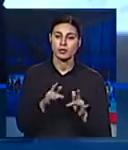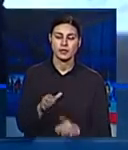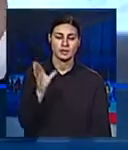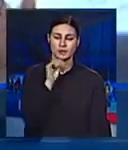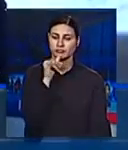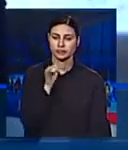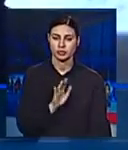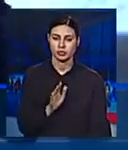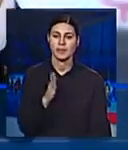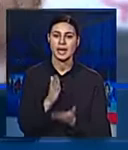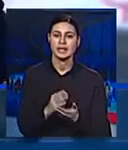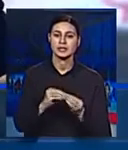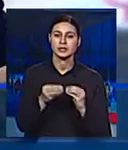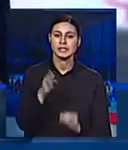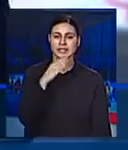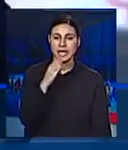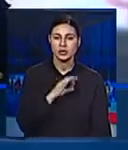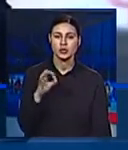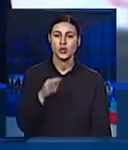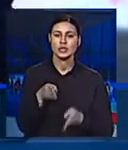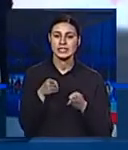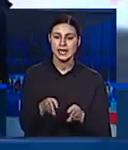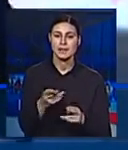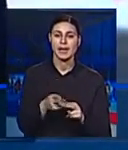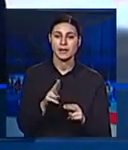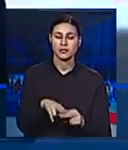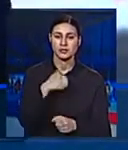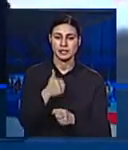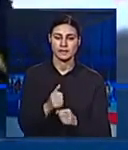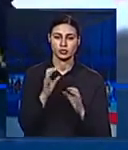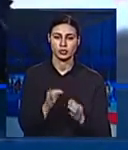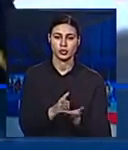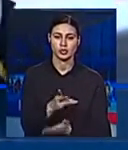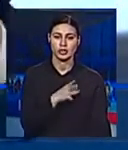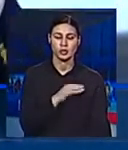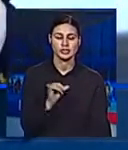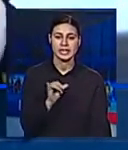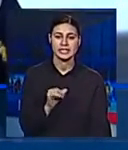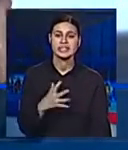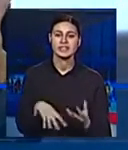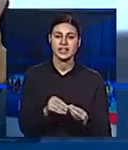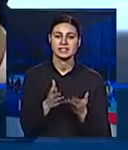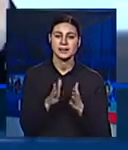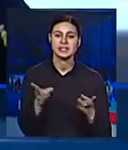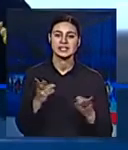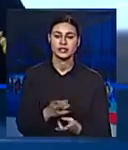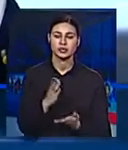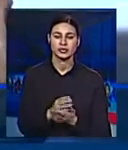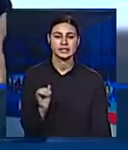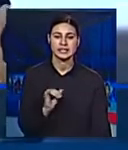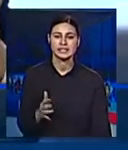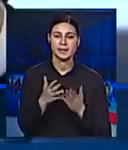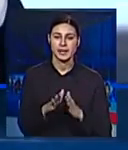ჩვენ გვაქვს პრობლემები წყალმომარაგებასთან დაკავშირებით, გზებთან დაკავშირებით. ამიტომ პრიორიტიზაცია სწორი, ანუ სადაც ყველაზე უფრო მეტად საჭიროა, სადაც უფრო